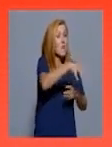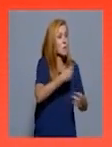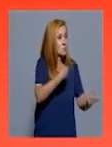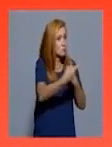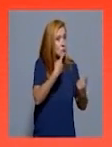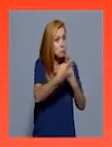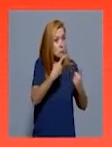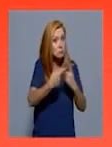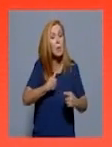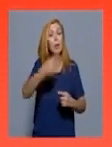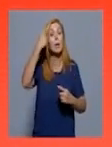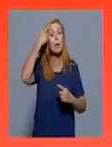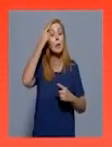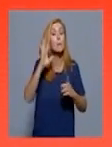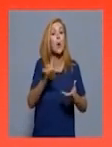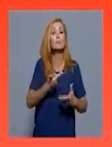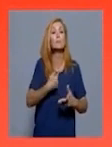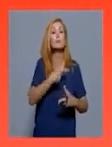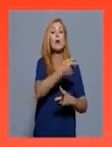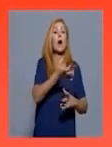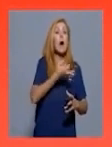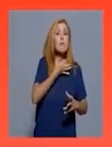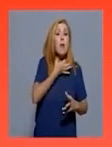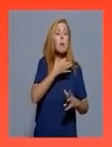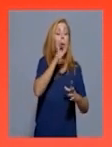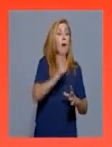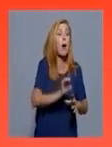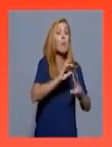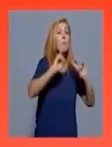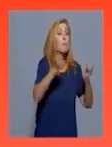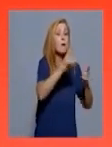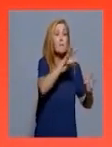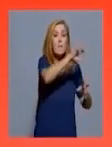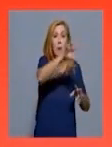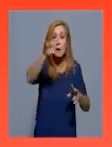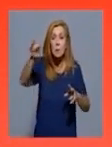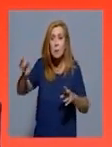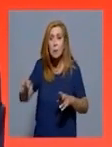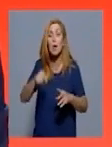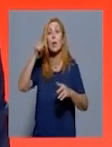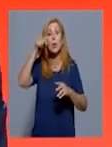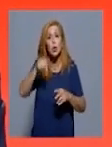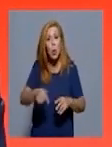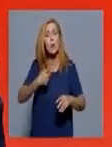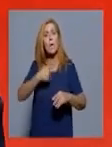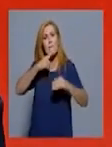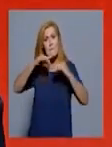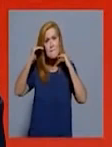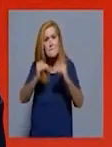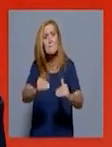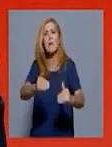υπόψη τις ανάγκες τις αναπτυξιακές της κάθε περιφέρειας και ήταν και παραμένουν για μας δεσμεύσεις και